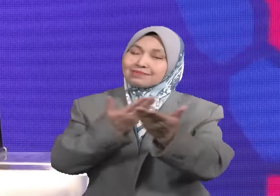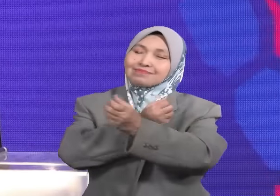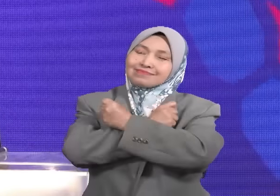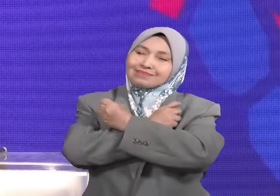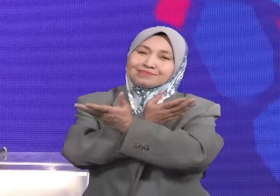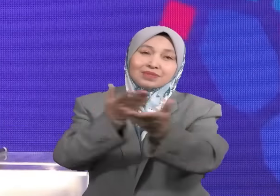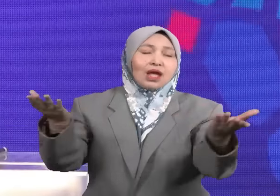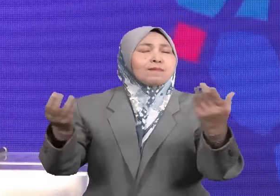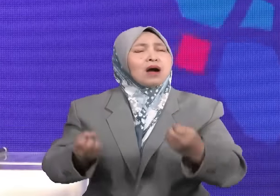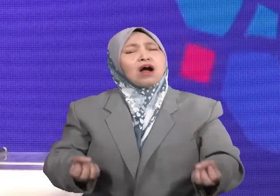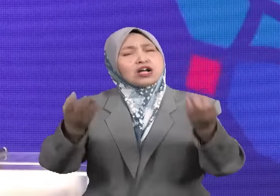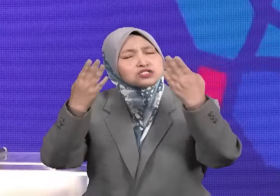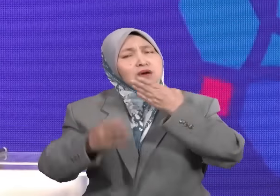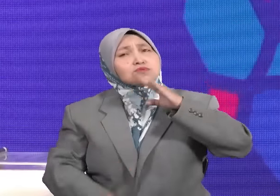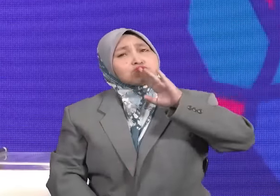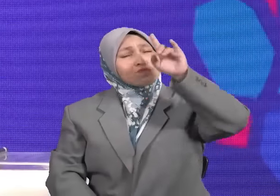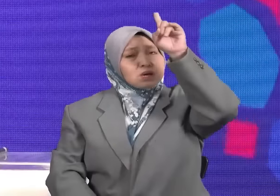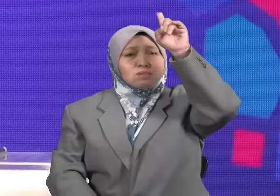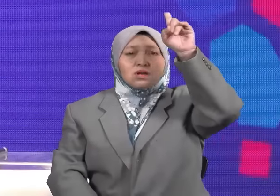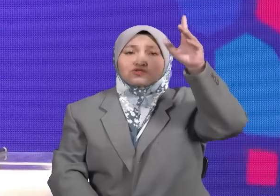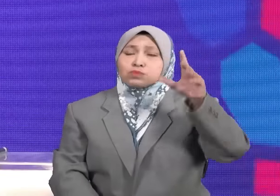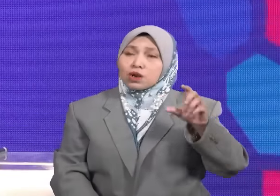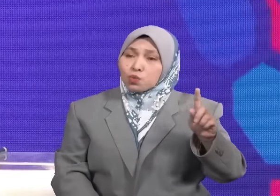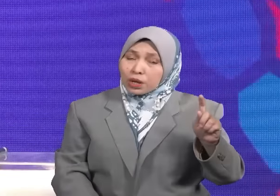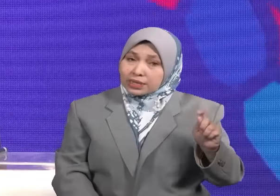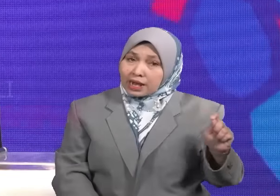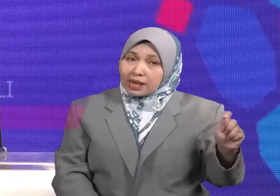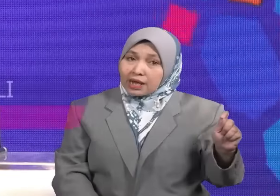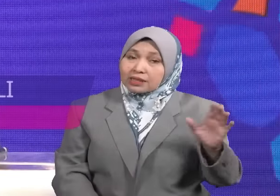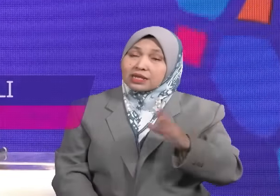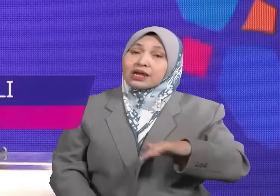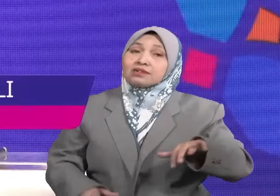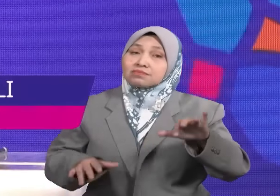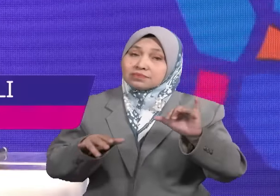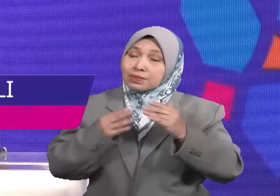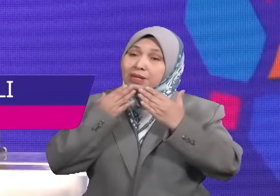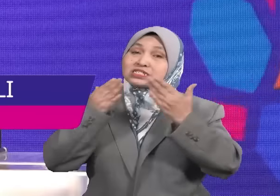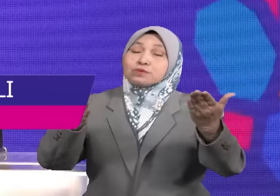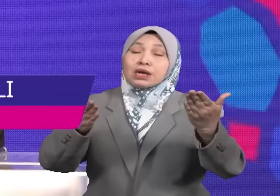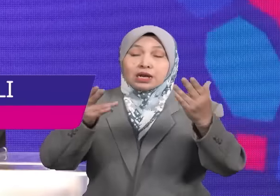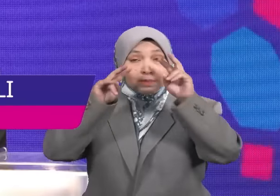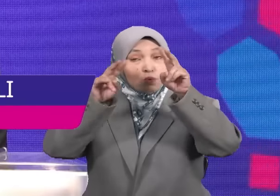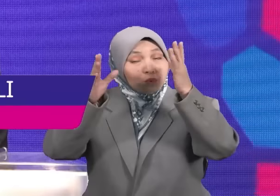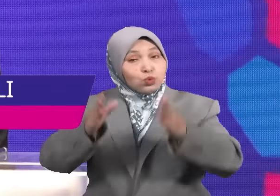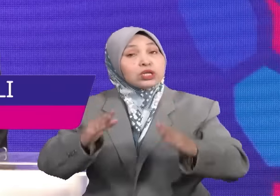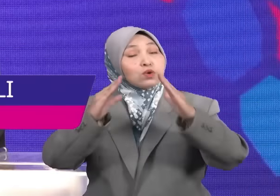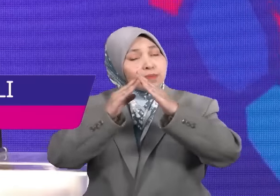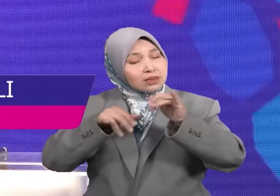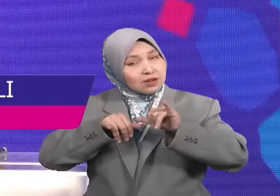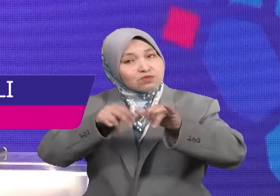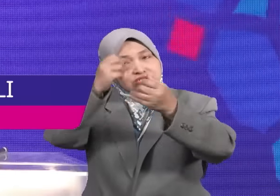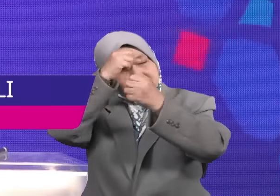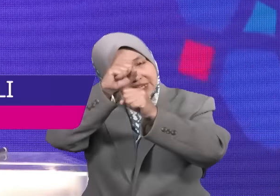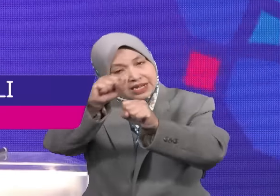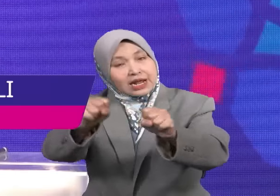alhamdulillah, banyak-banyak syukur kita kepada Allah Subhanahu Wa Taala. Dan terima kasih kepada penonton-penonton di rumah yang terus setia dalam My Quran Time,